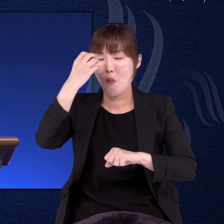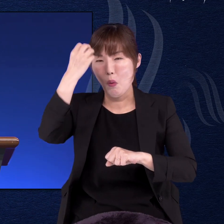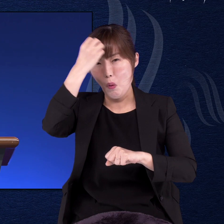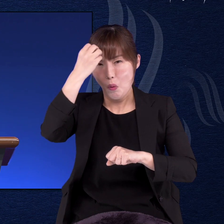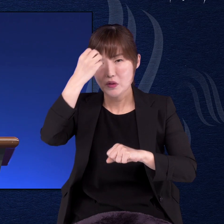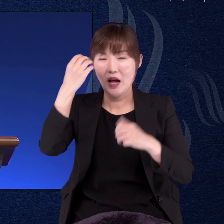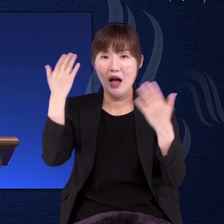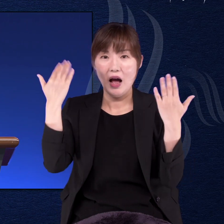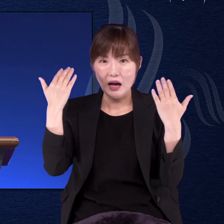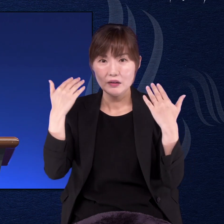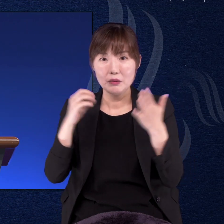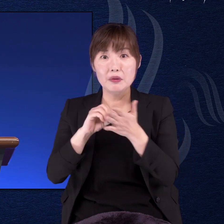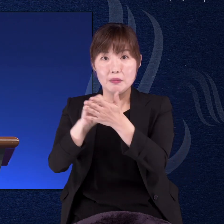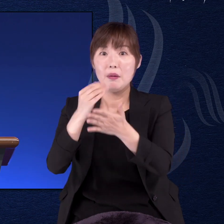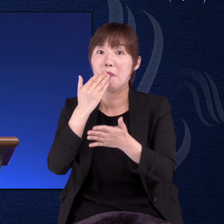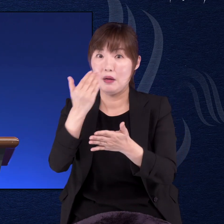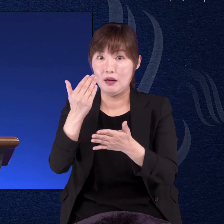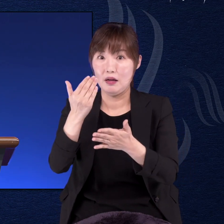수도 있습니다.